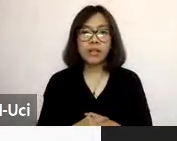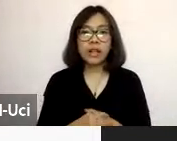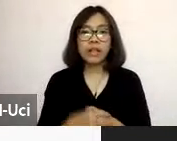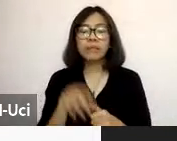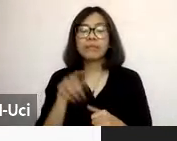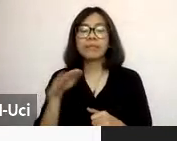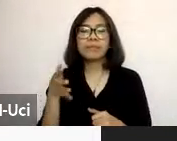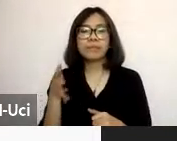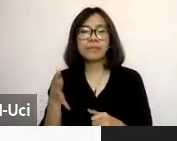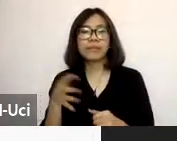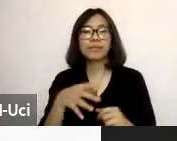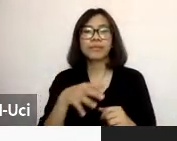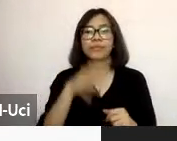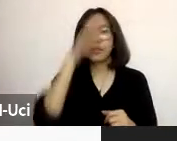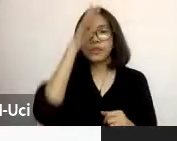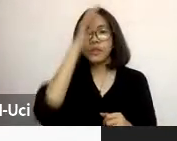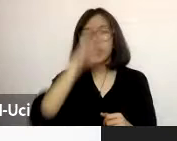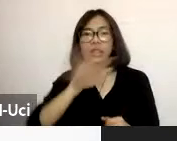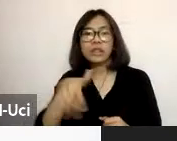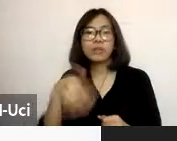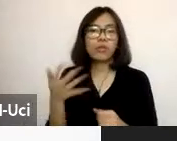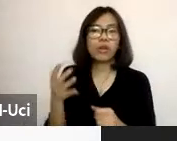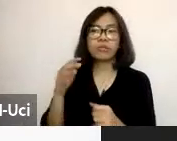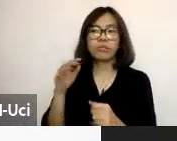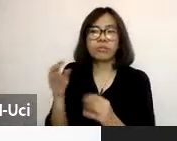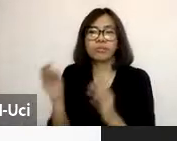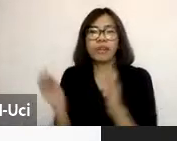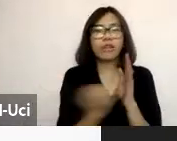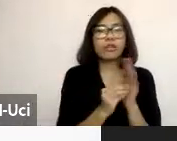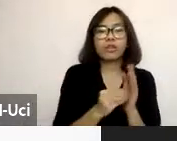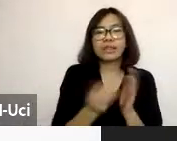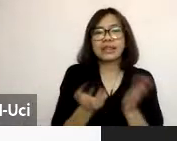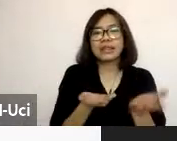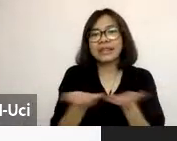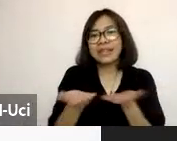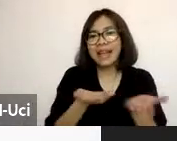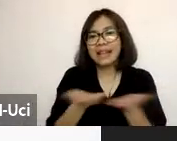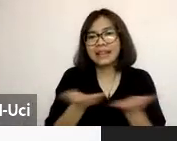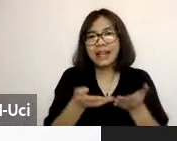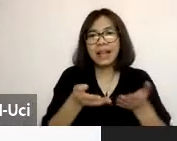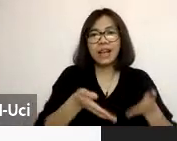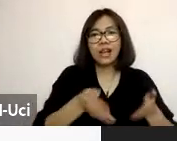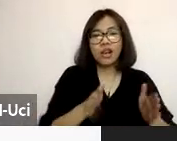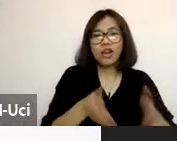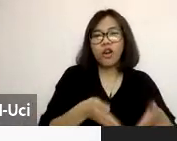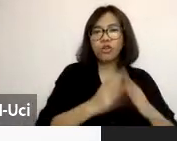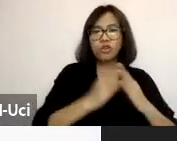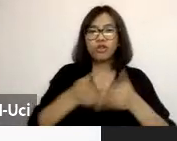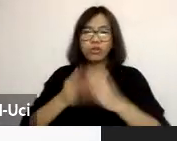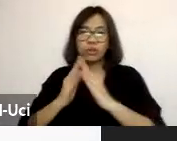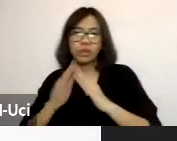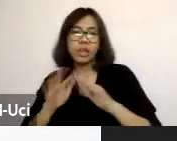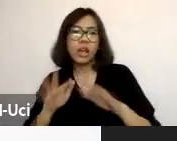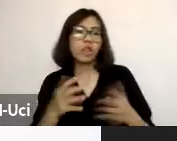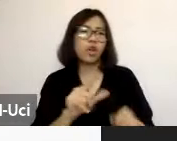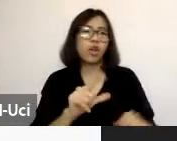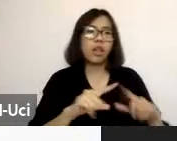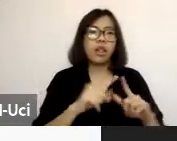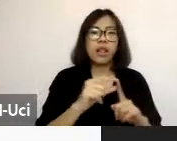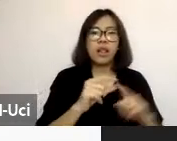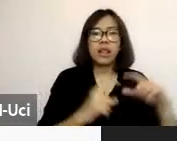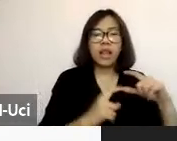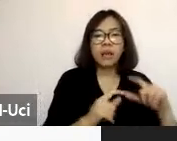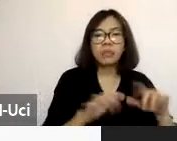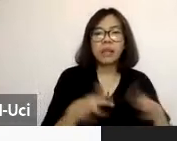atau sesuai pilihan para pihak itu atur di undang-undang jasa konstruksi atau lab atau PN itu